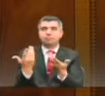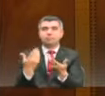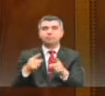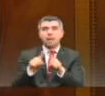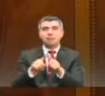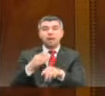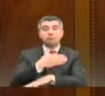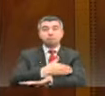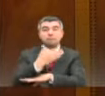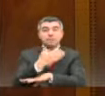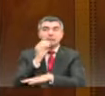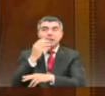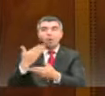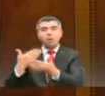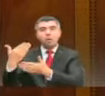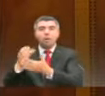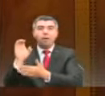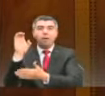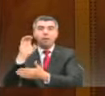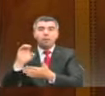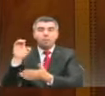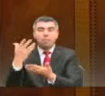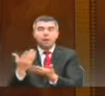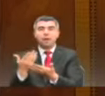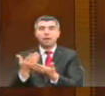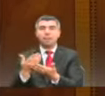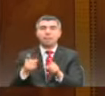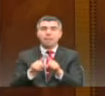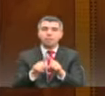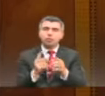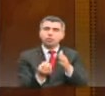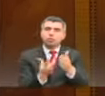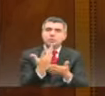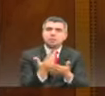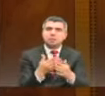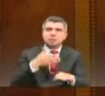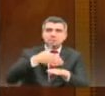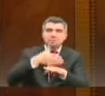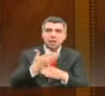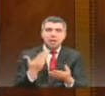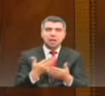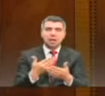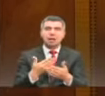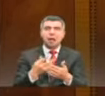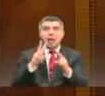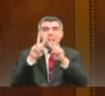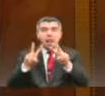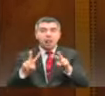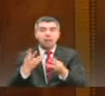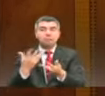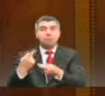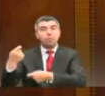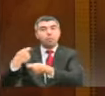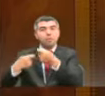صادرات الصناعة التقليدية عن طريق تنويع المنتوجات، البحث عن أسواق